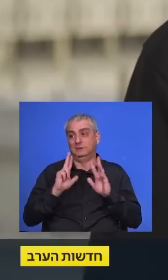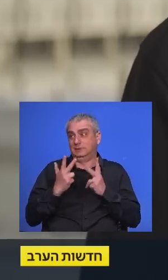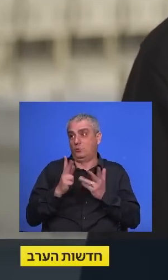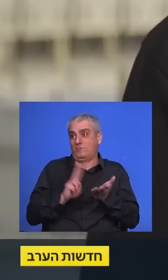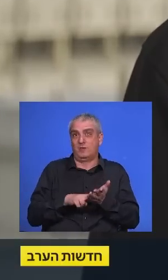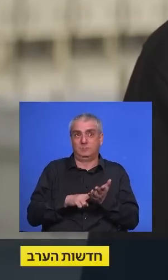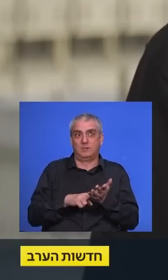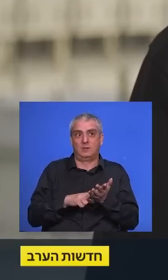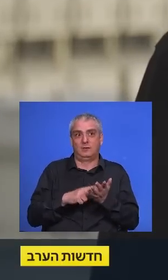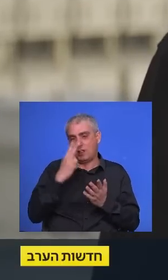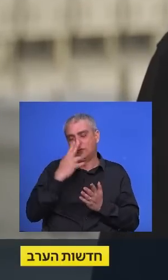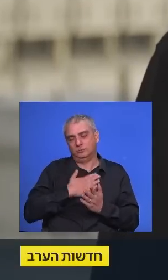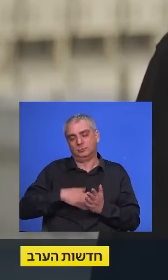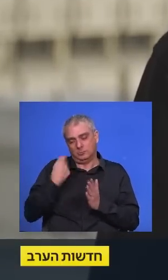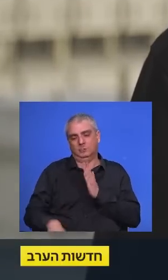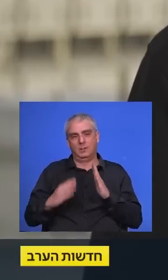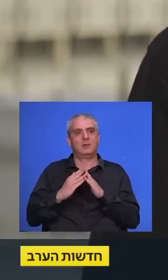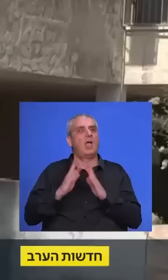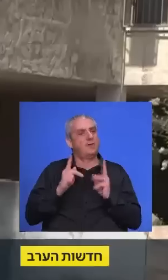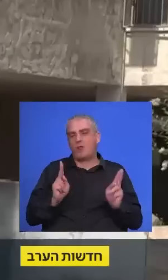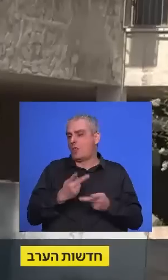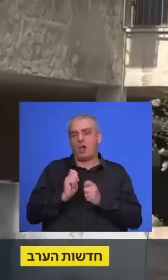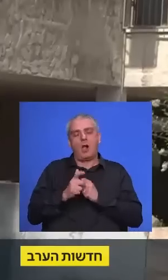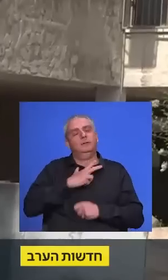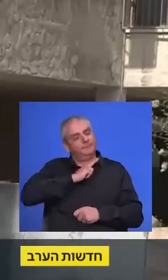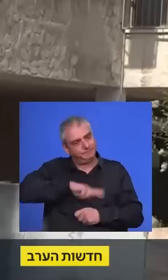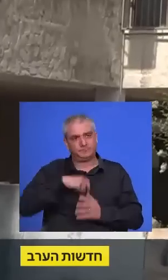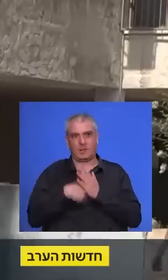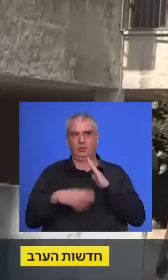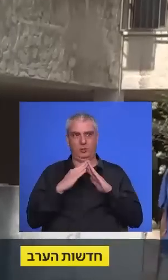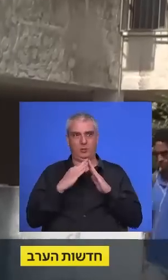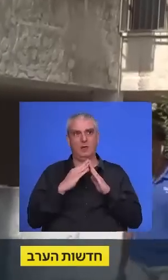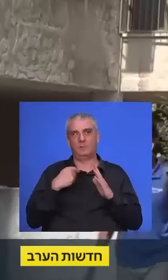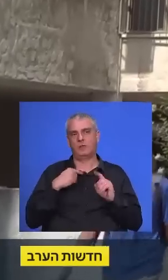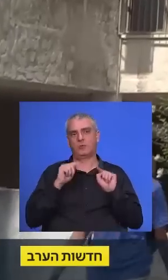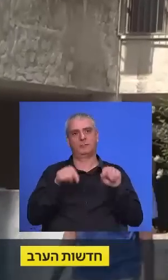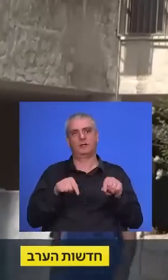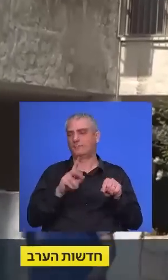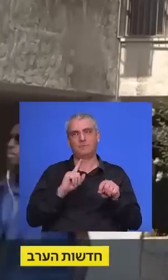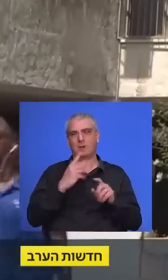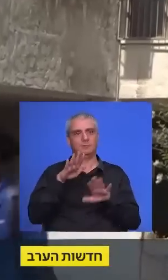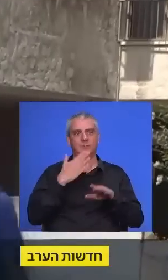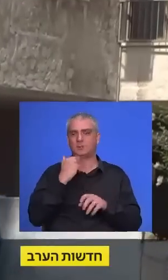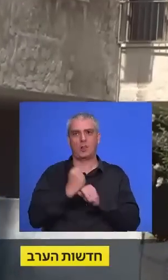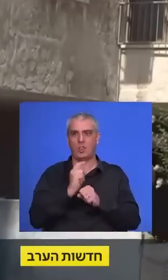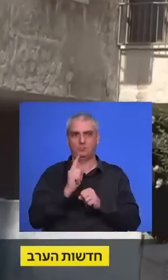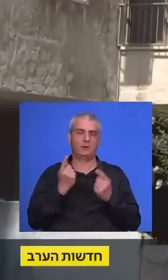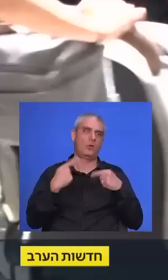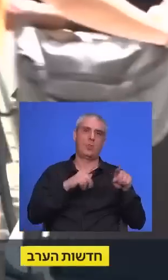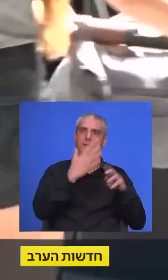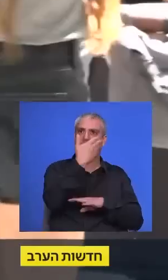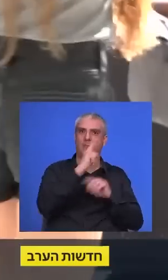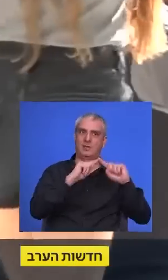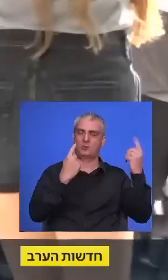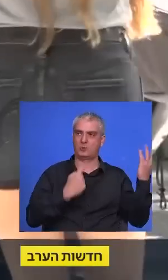ובצדק, לנסות לקנות דירה גם אם הוא לא ממש יכול. וכאן בעצם אנחנו מגיעים למה לא עושה ישראל לעומת מה שעושות